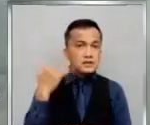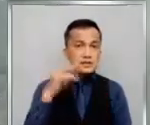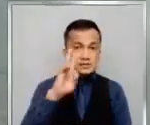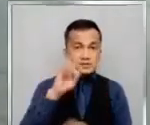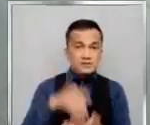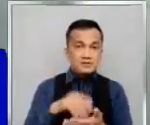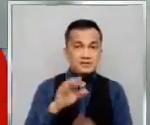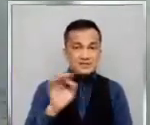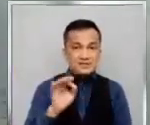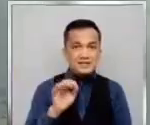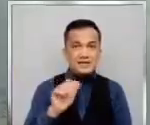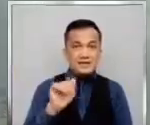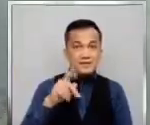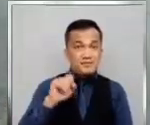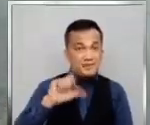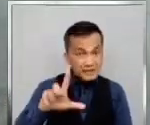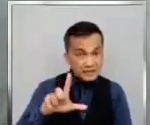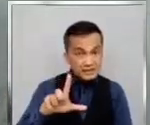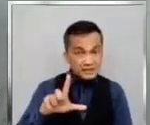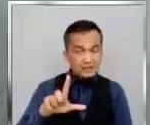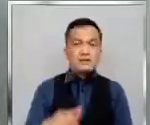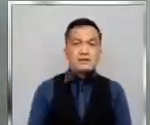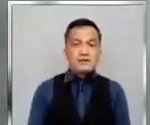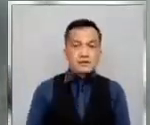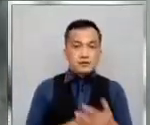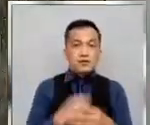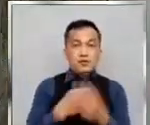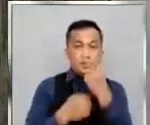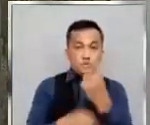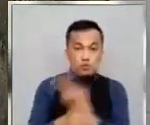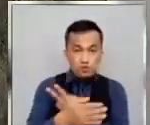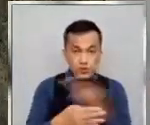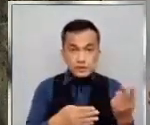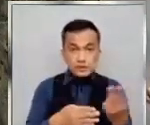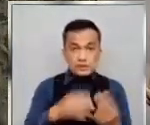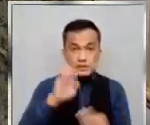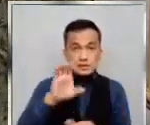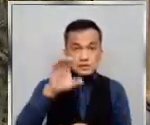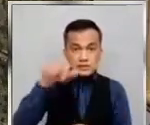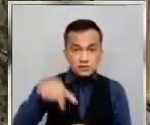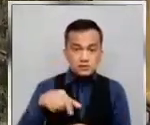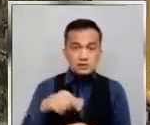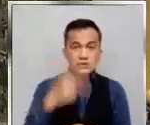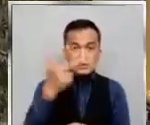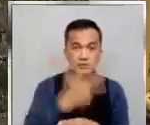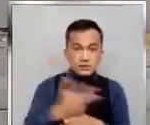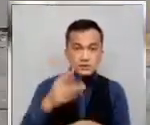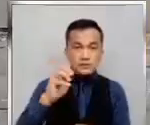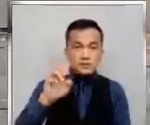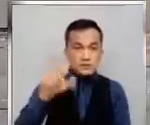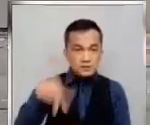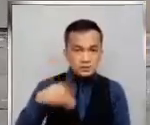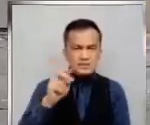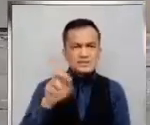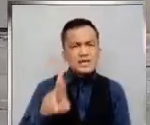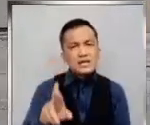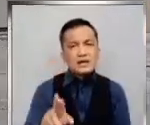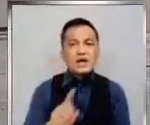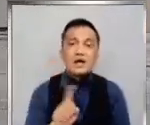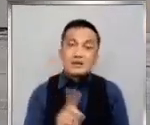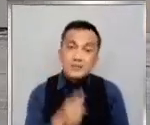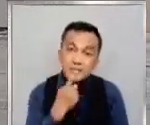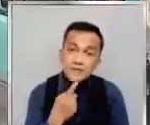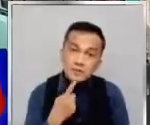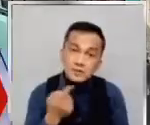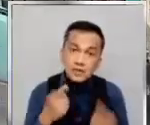Abril. Sa dalawang linggong ECQ, tatlong linggong MECQ sa Metro Manila, ano na ba ang nangyari? Sabi ni Dr.